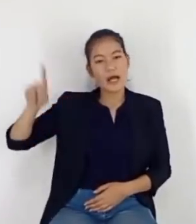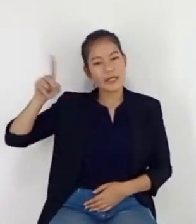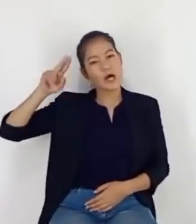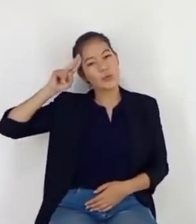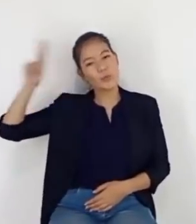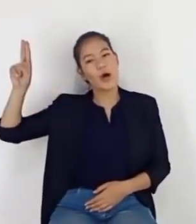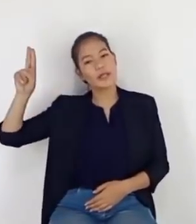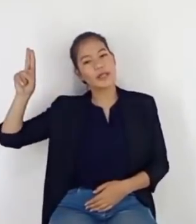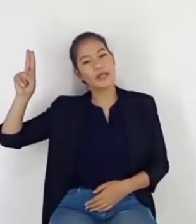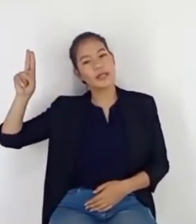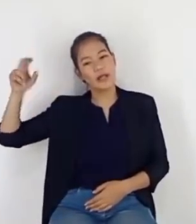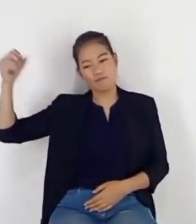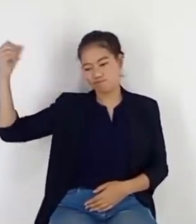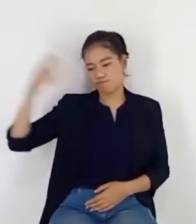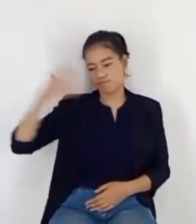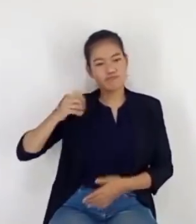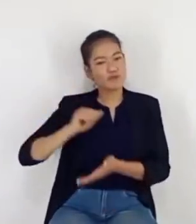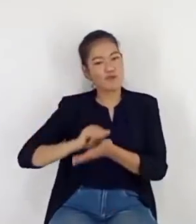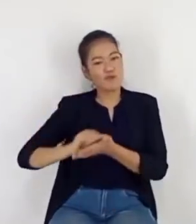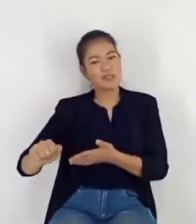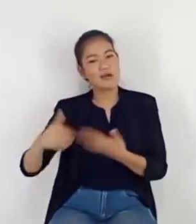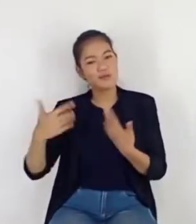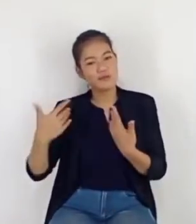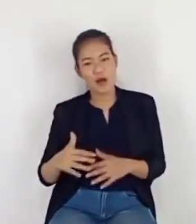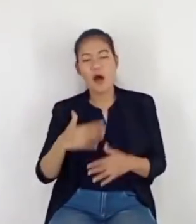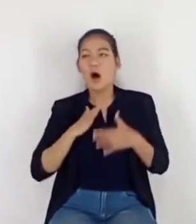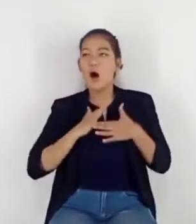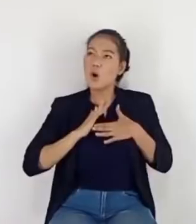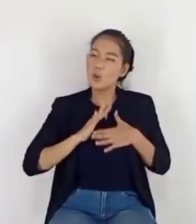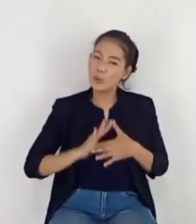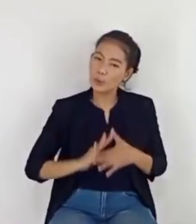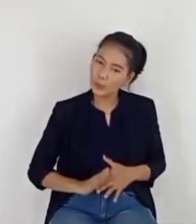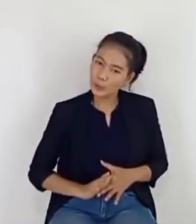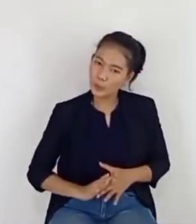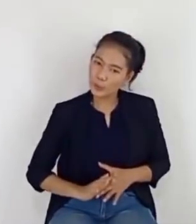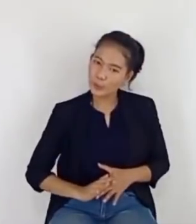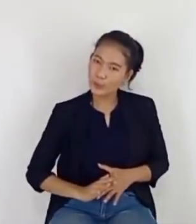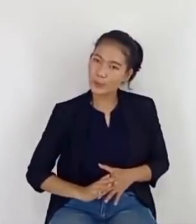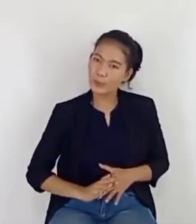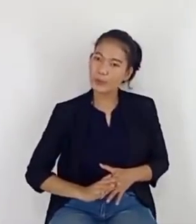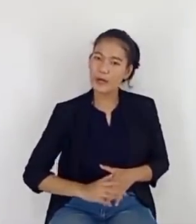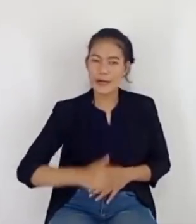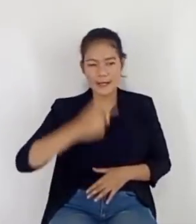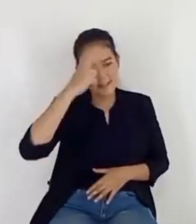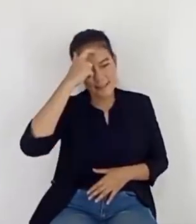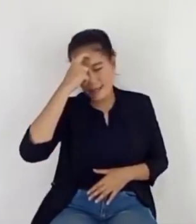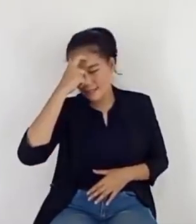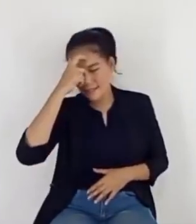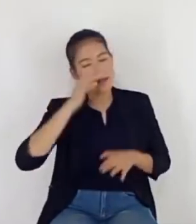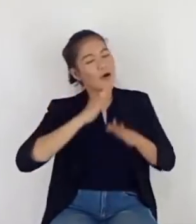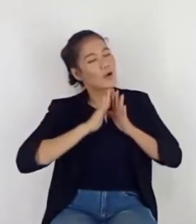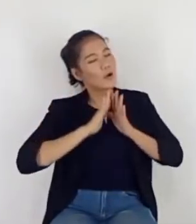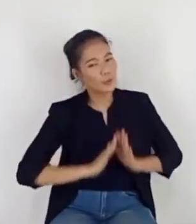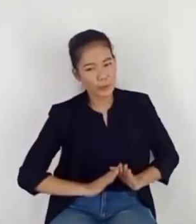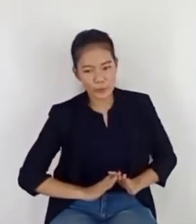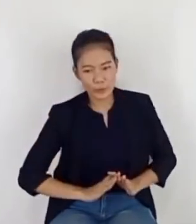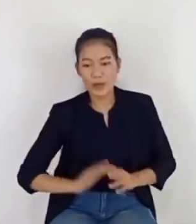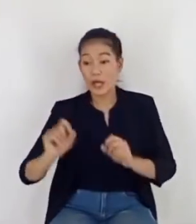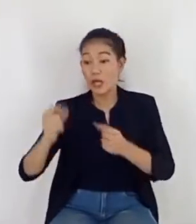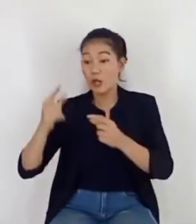Tuhan telah mengampuni dia. Dia lega dalam menghadapi sakit, kegagalan